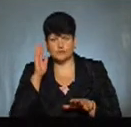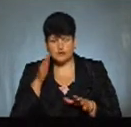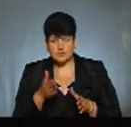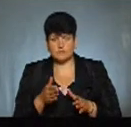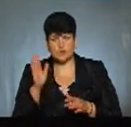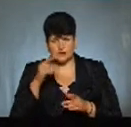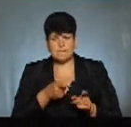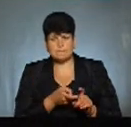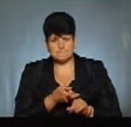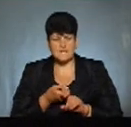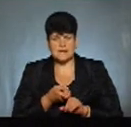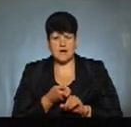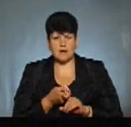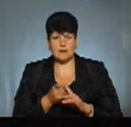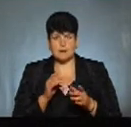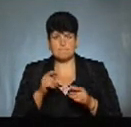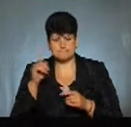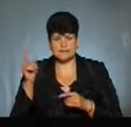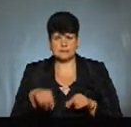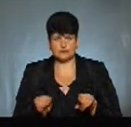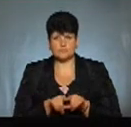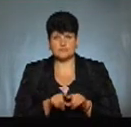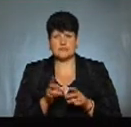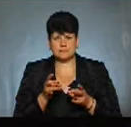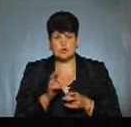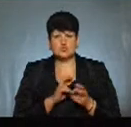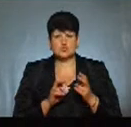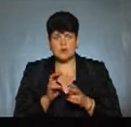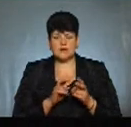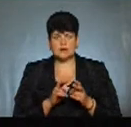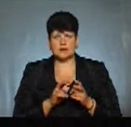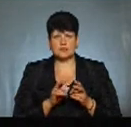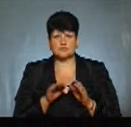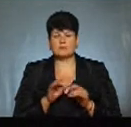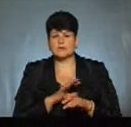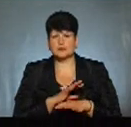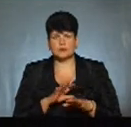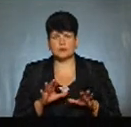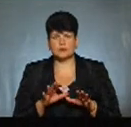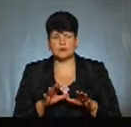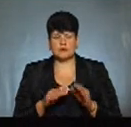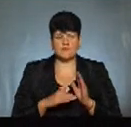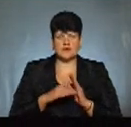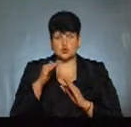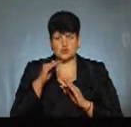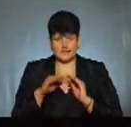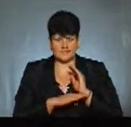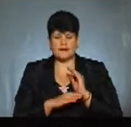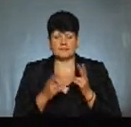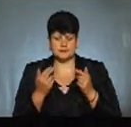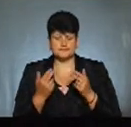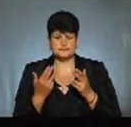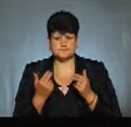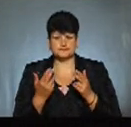теж. Тобто варто все ж таки шукати укриття, але стежити за тим, щоб не було поблизу високих дерев. Так, так, так,